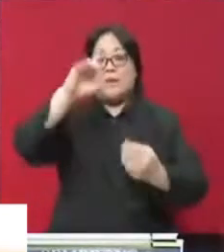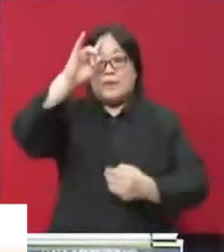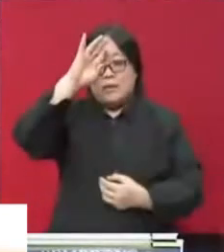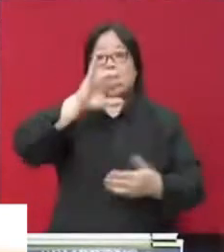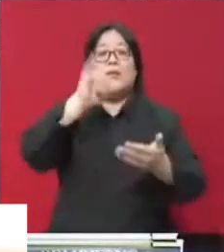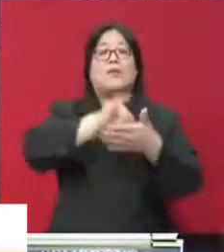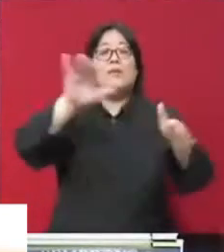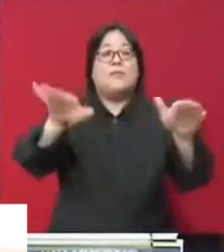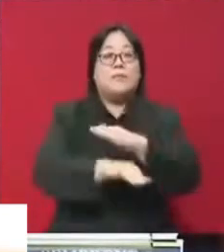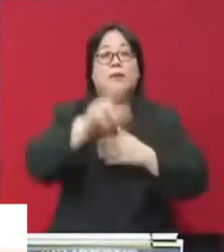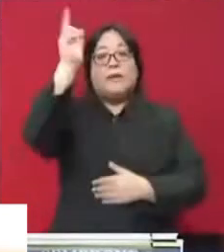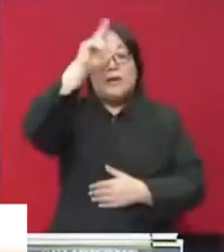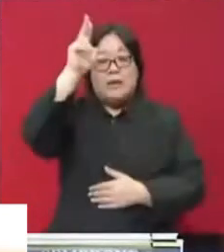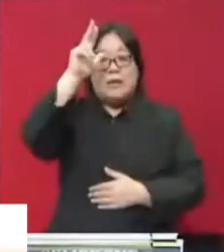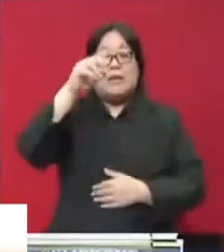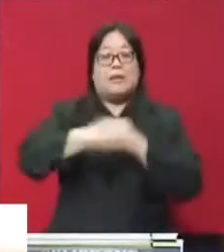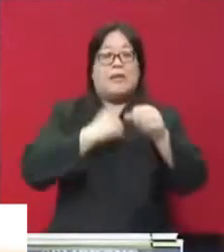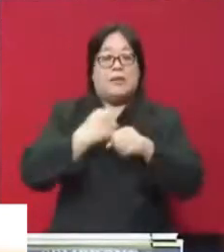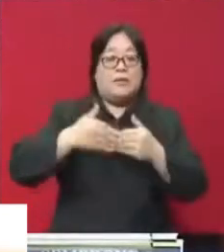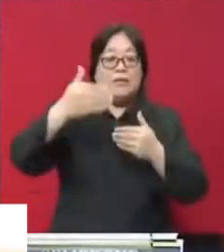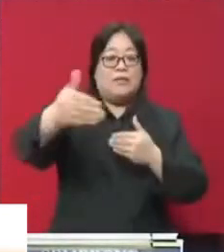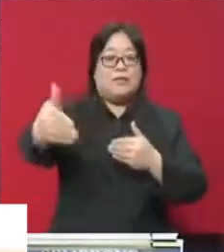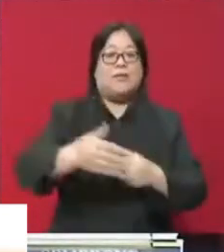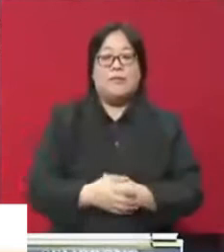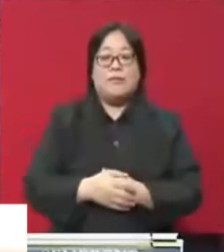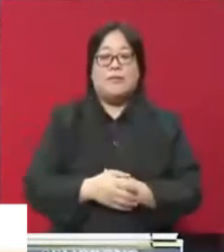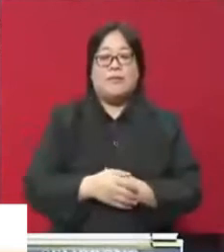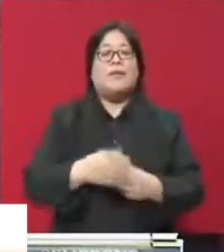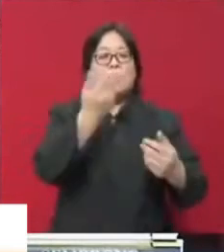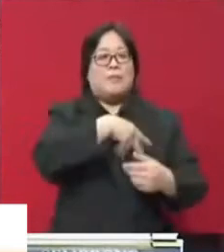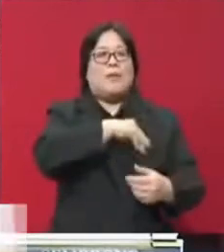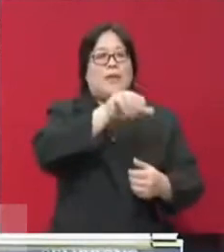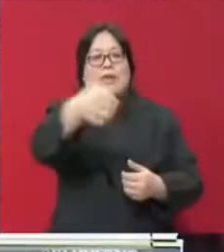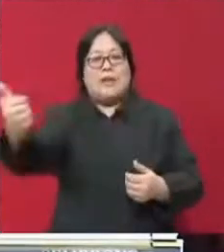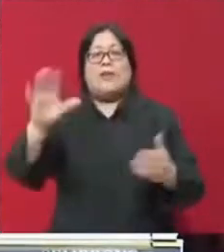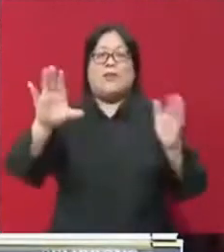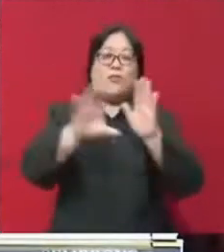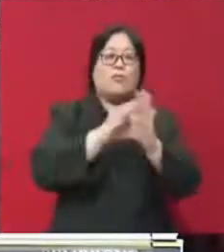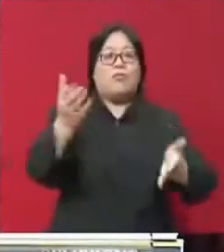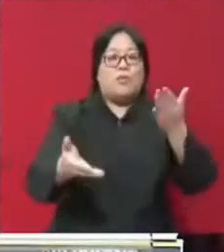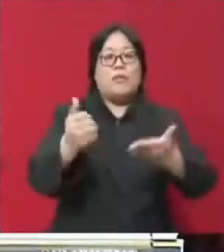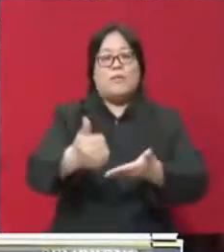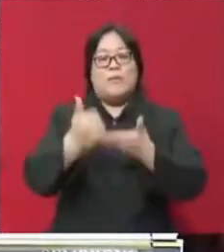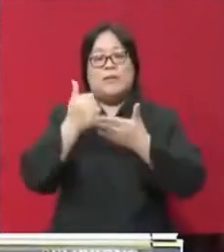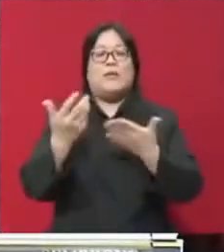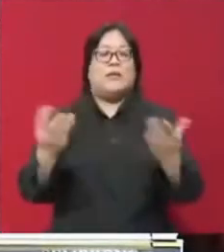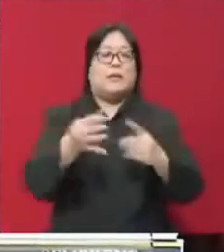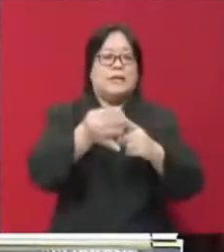yang diletakkan oleh kerajaan pada tahun akan datang di kementerian-kementerian lain. Contoh mungkin bantuan